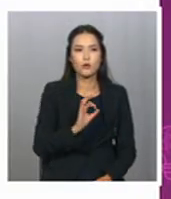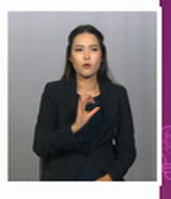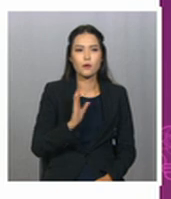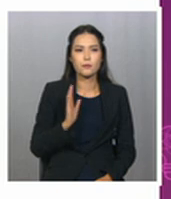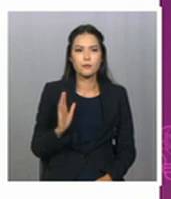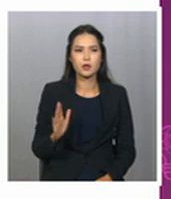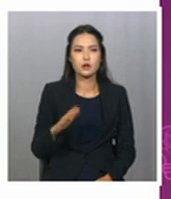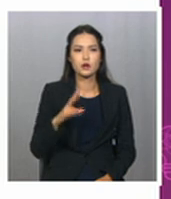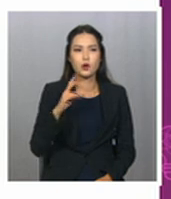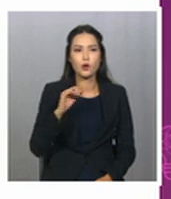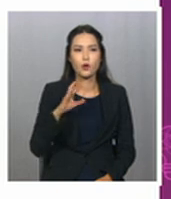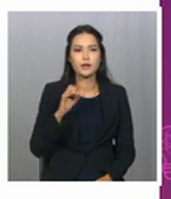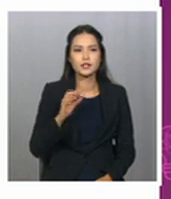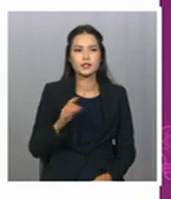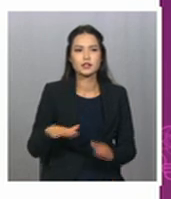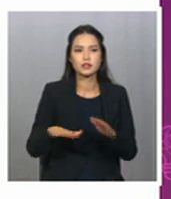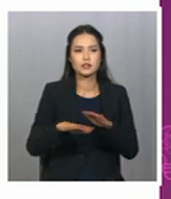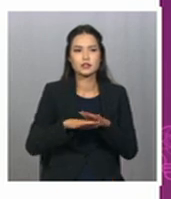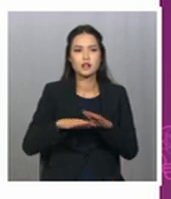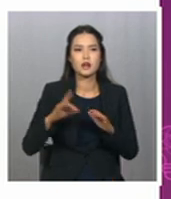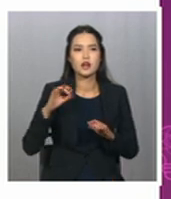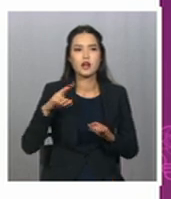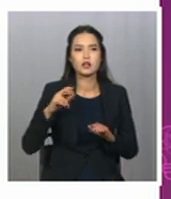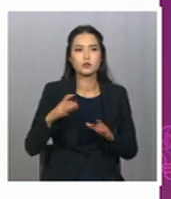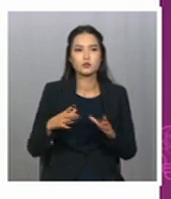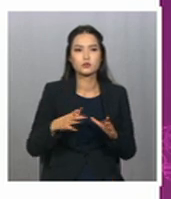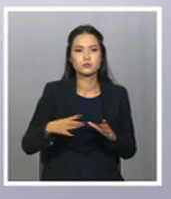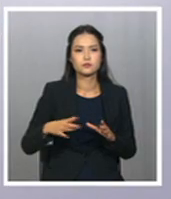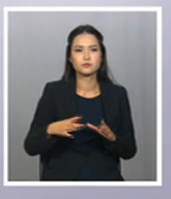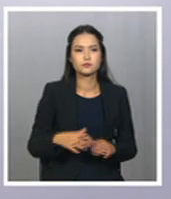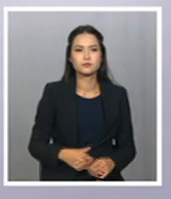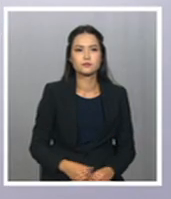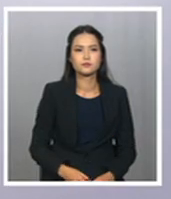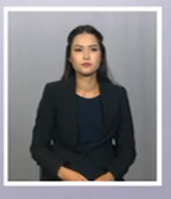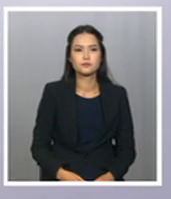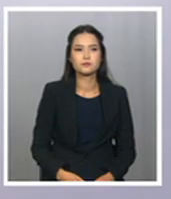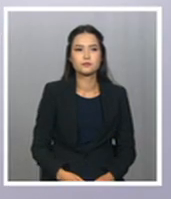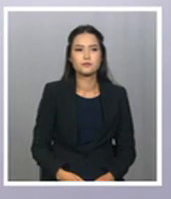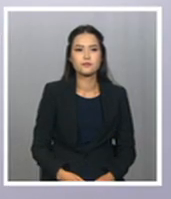Б конус табанының радиусы.